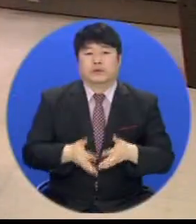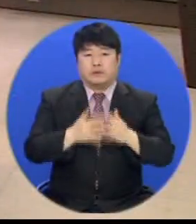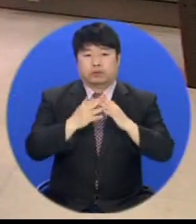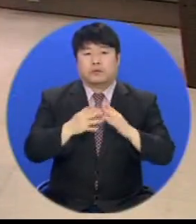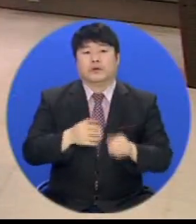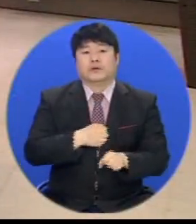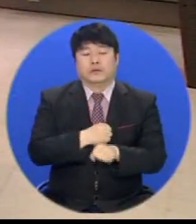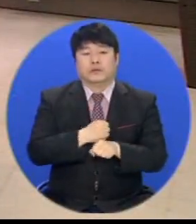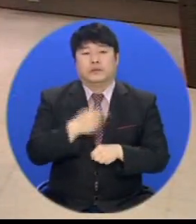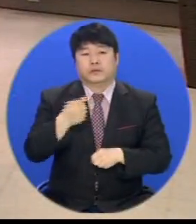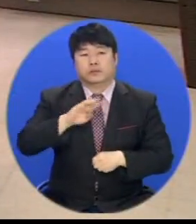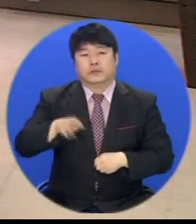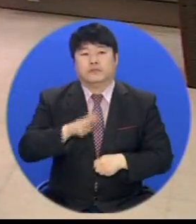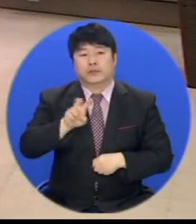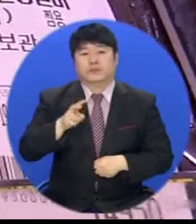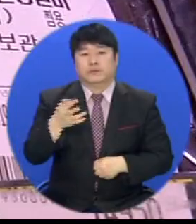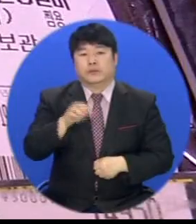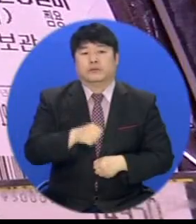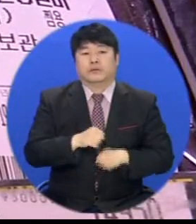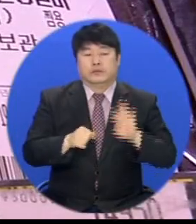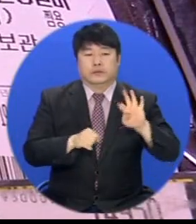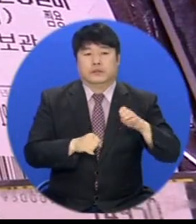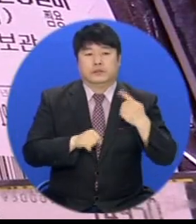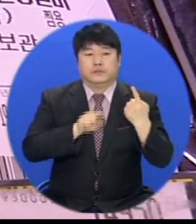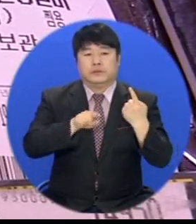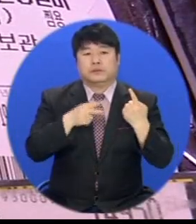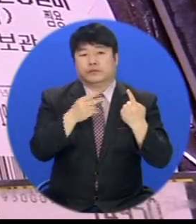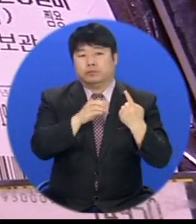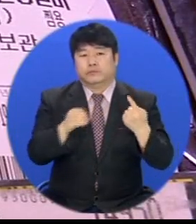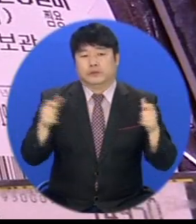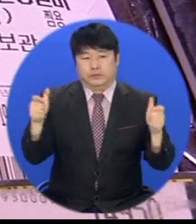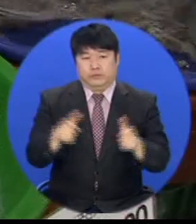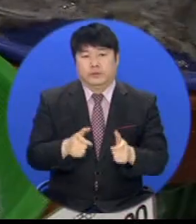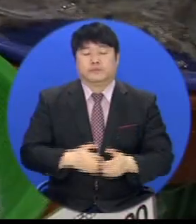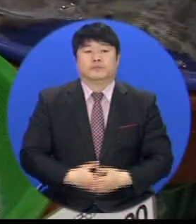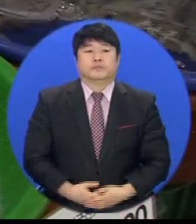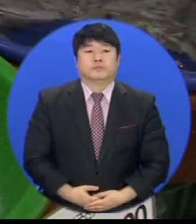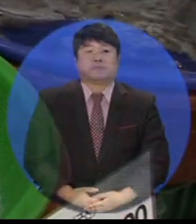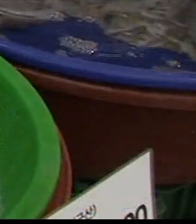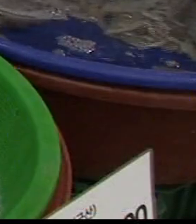수주액은 1,322억 원으로 41.2% 줄어들었습니다.